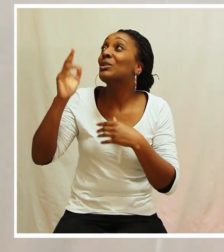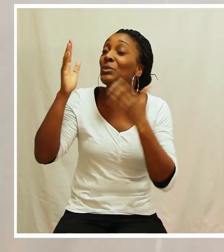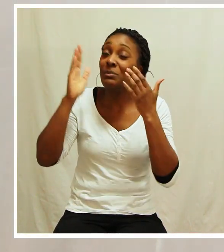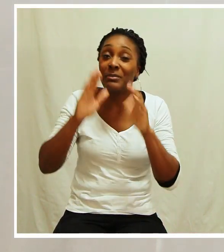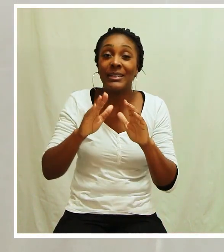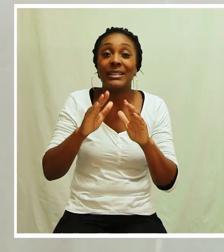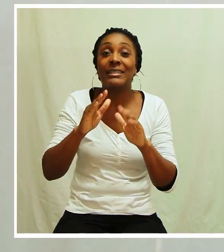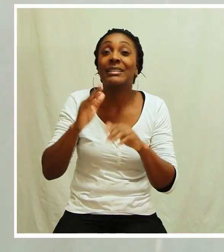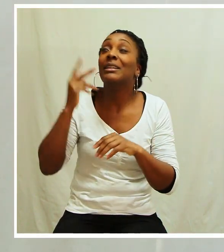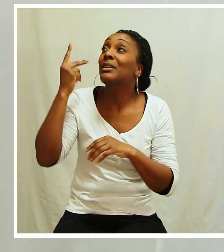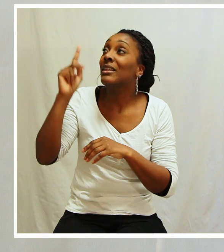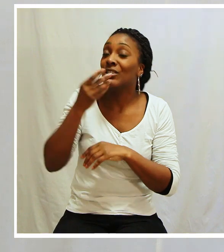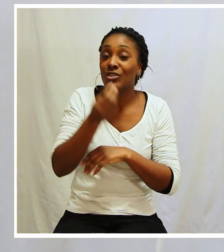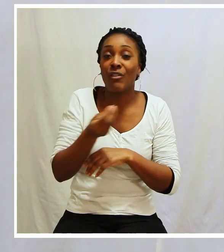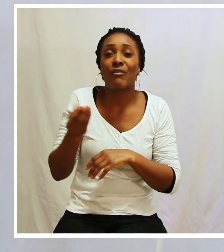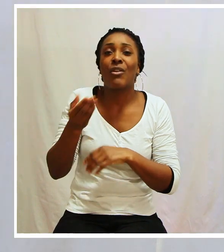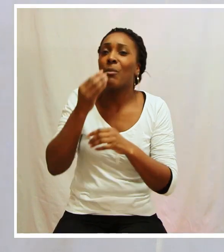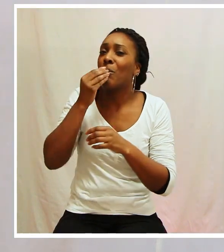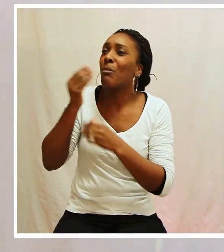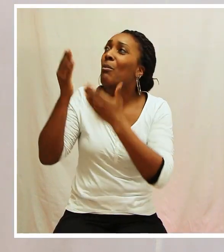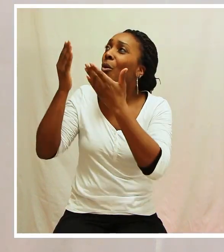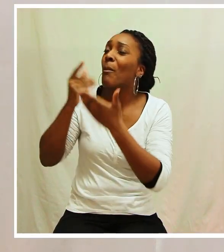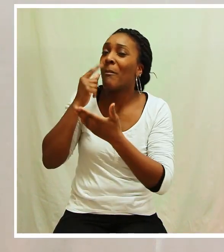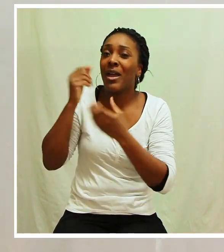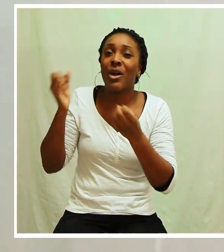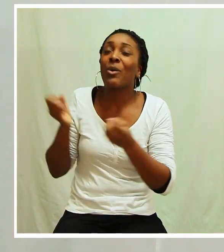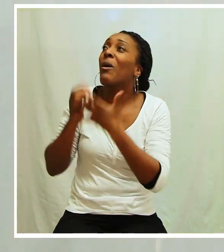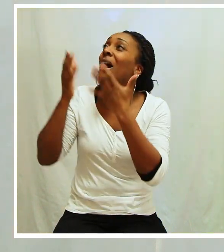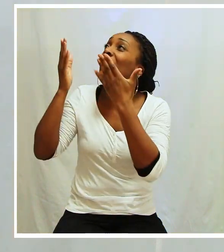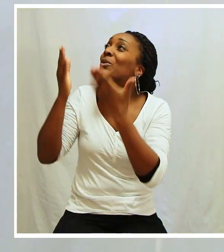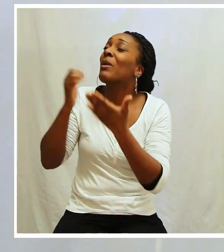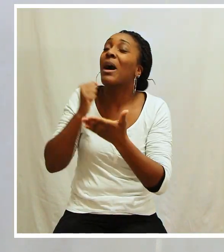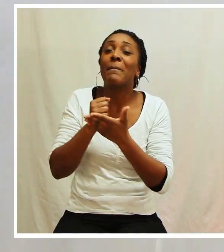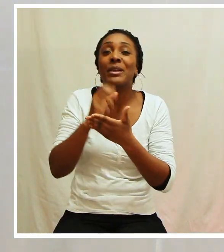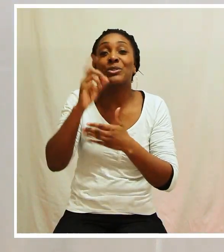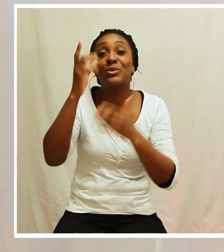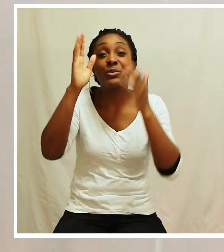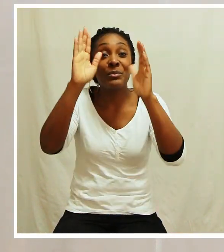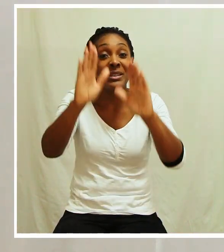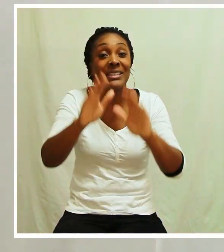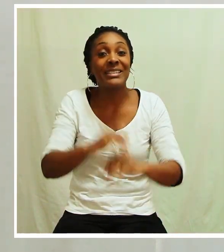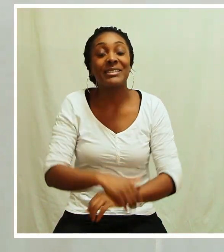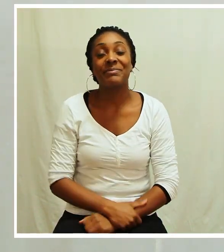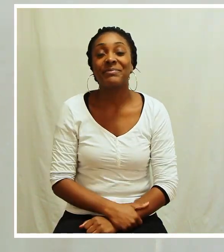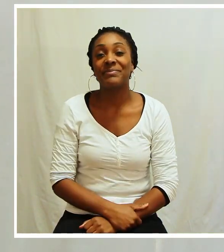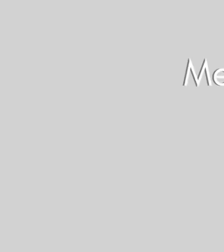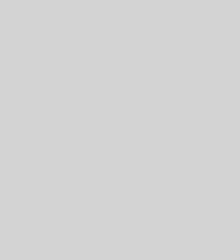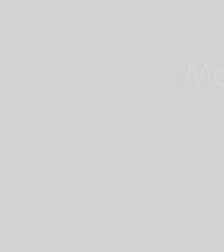bénis tes enfants et tu es un bon Père. Gloire à toi, notre Dieu. Amen. Que Dieu vous bénisse.